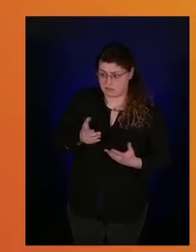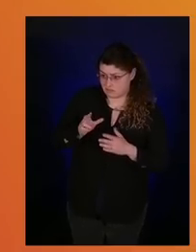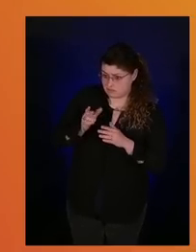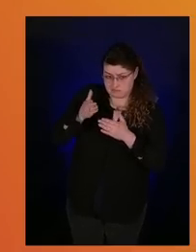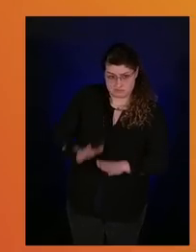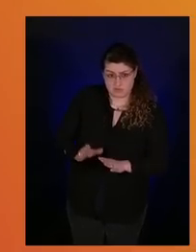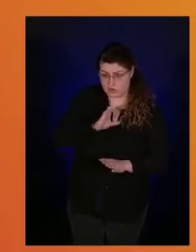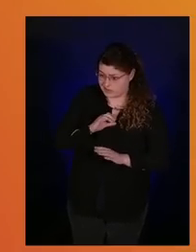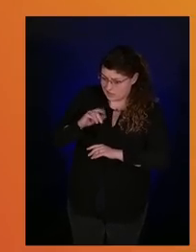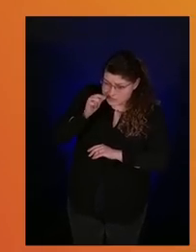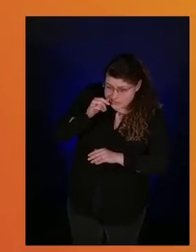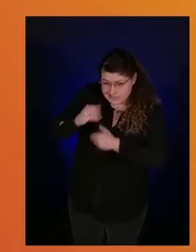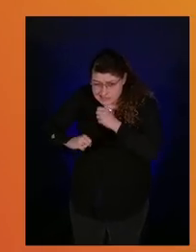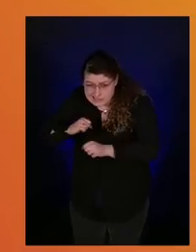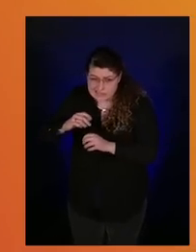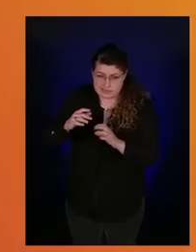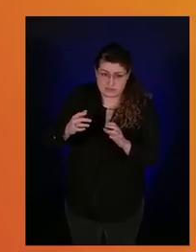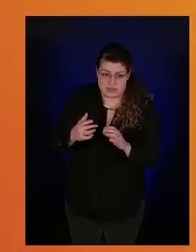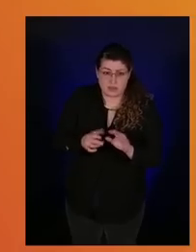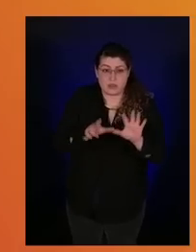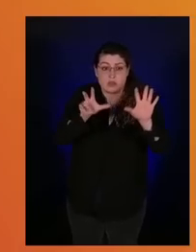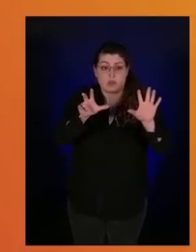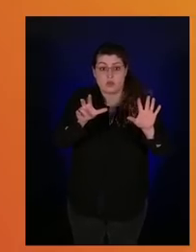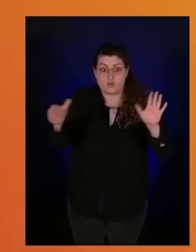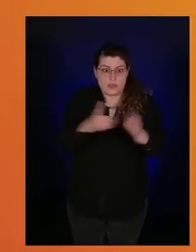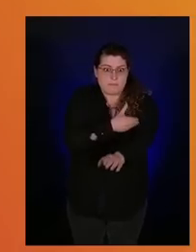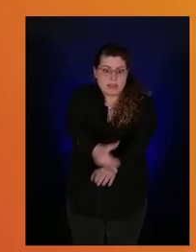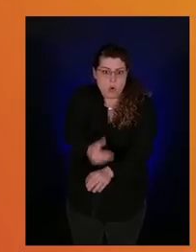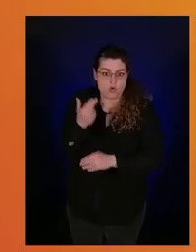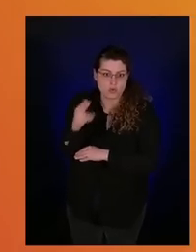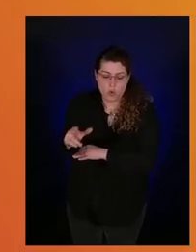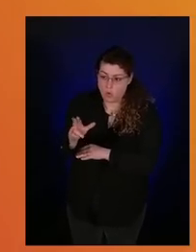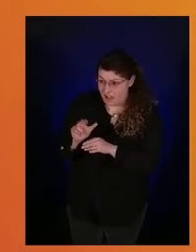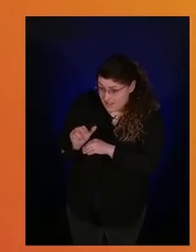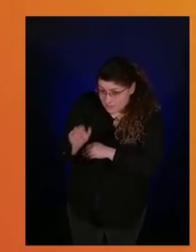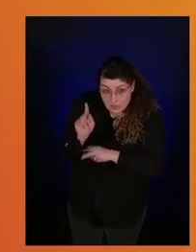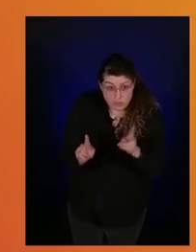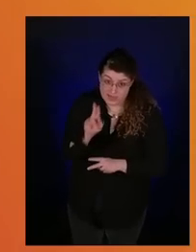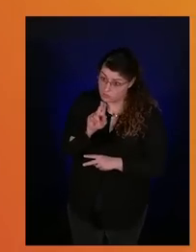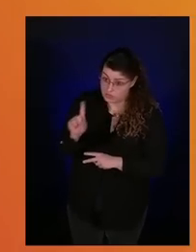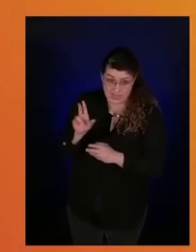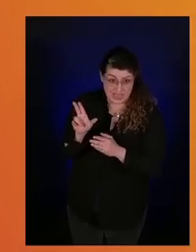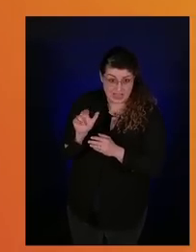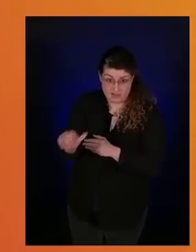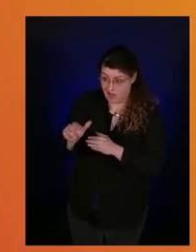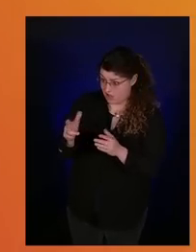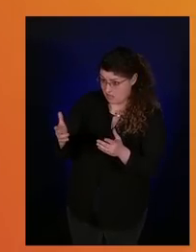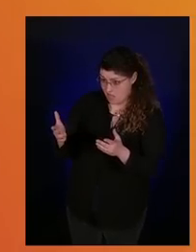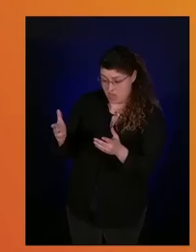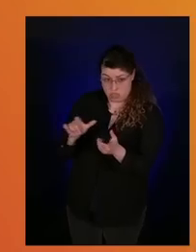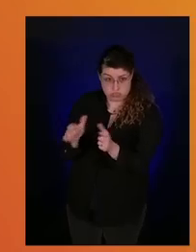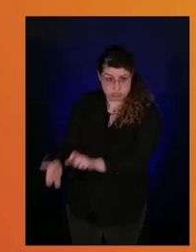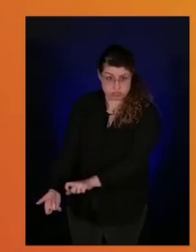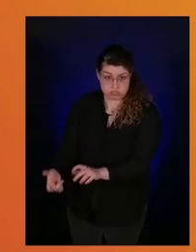démarches juridiques possibles et imaginables à 1 million d'euros. Et là, c'est la dissolution du LUDE qui risque d'être prononcée. À ce